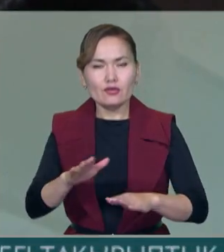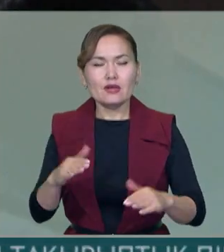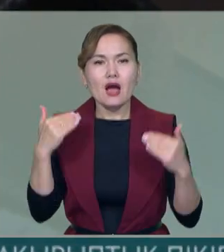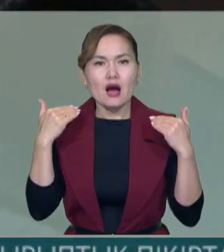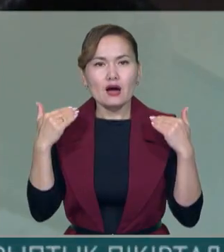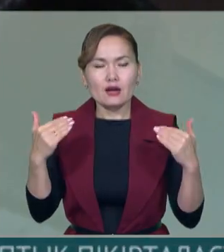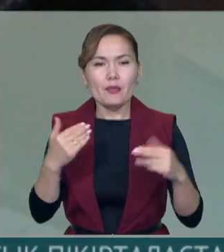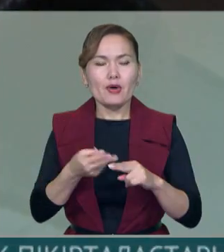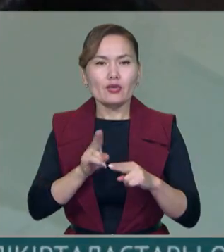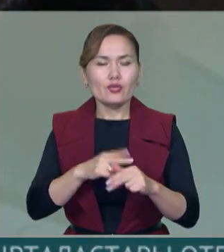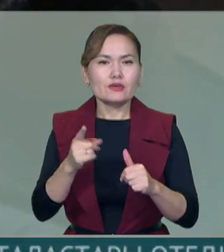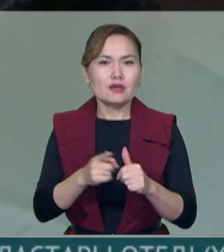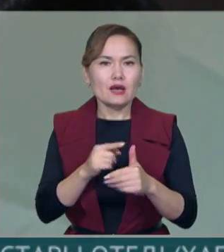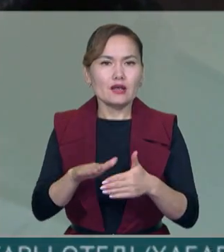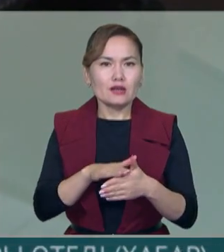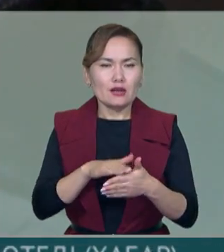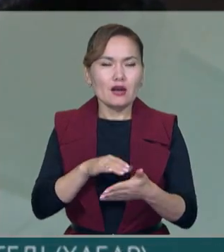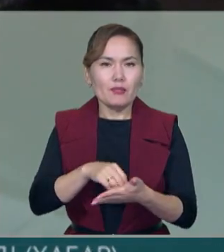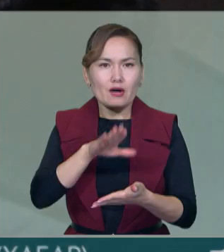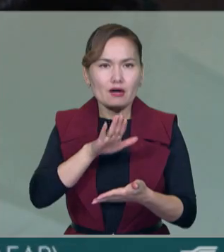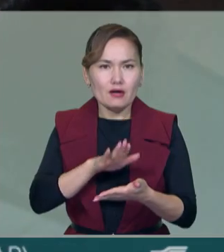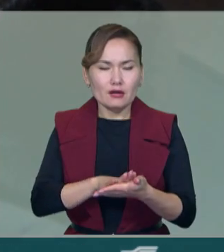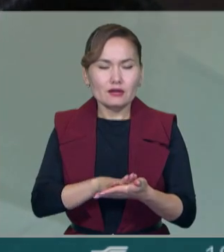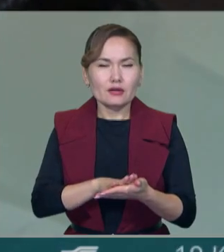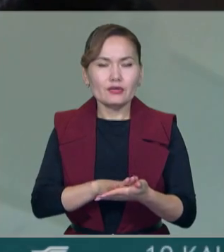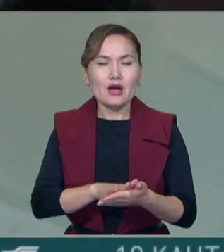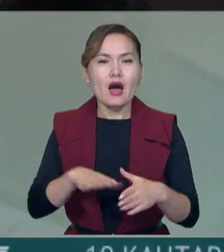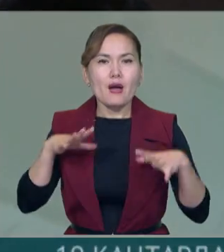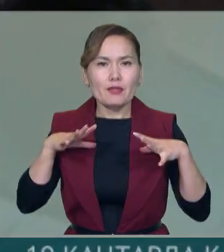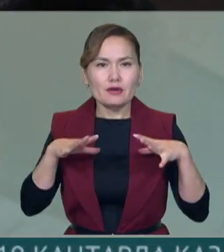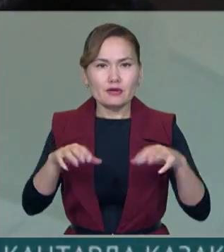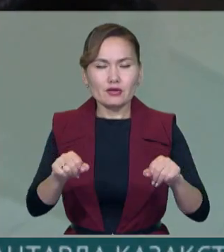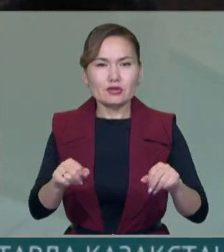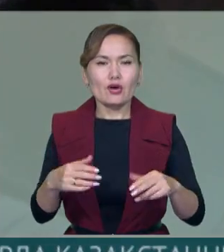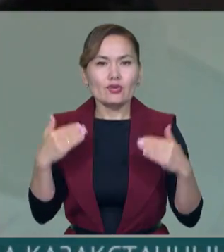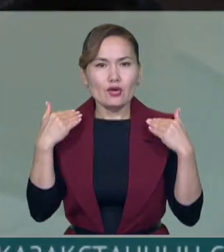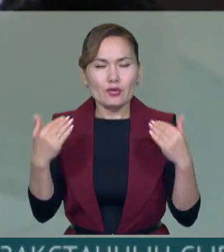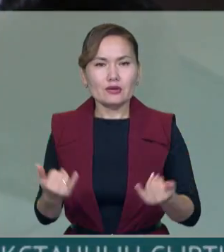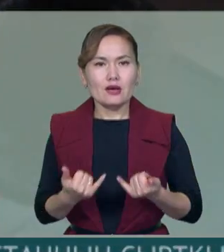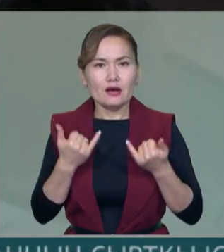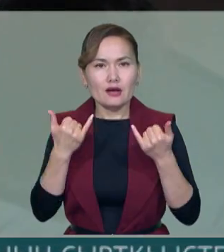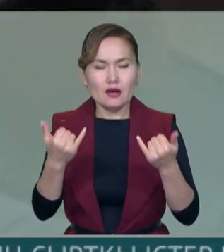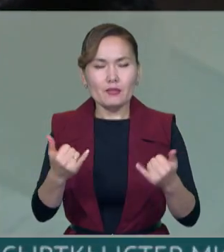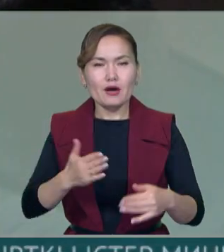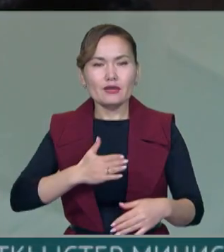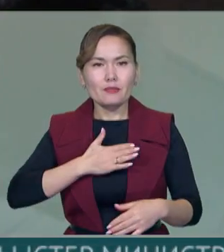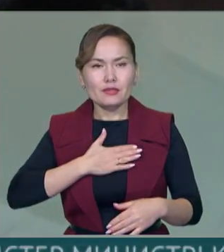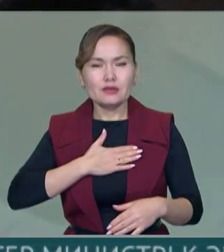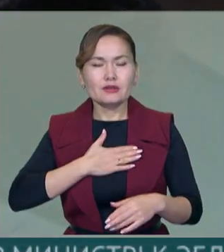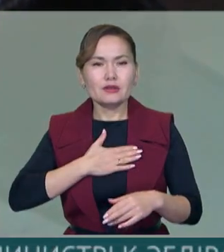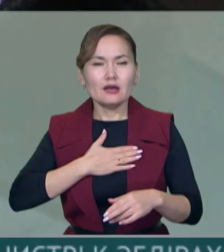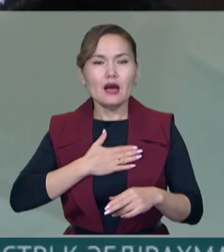арнайы ұмытпастай қылып жаздық. Болашаққа ертең біздің балаларымызға шейін соны көріп, соның